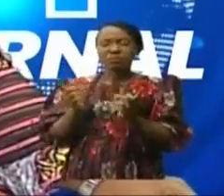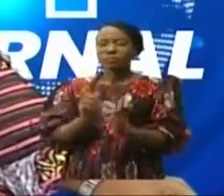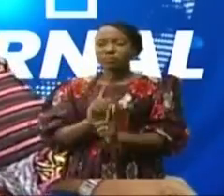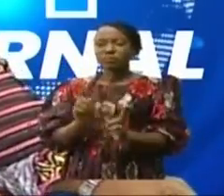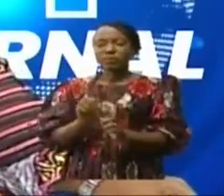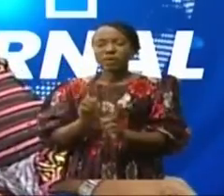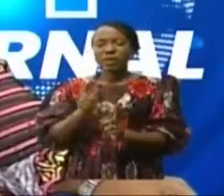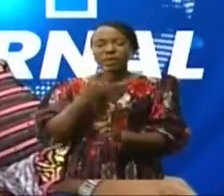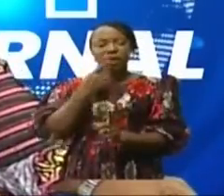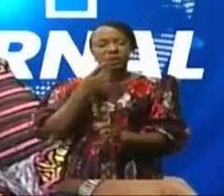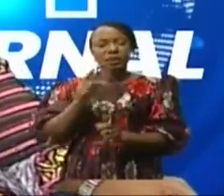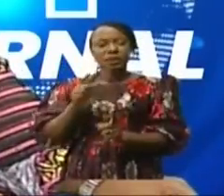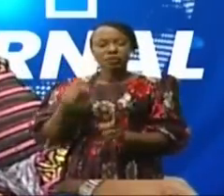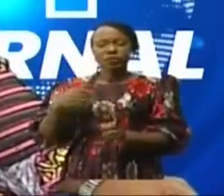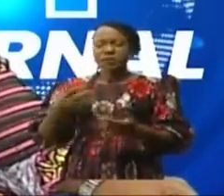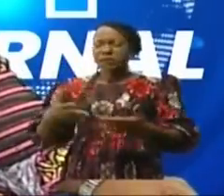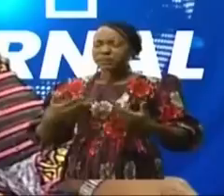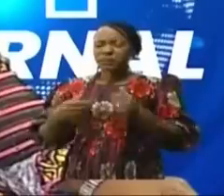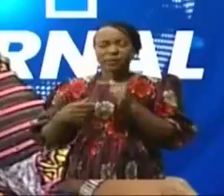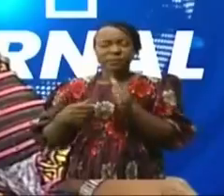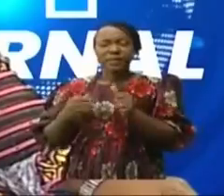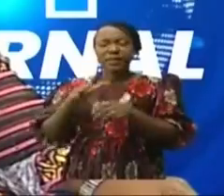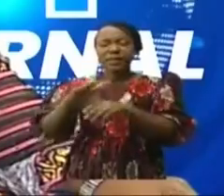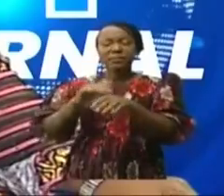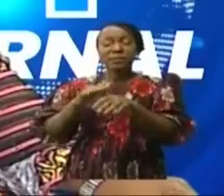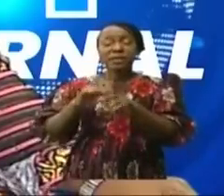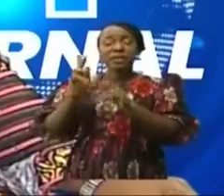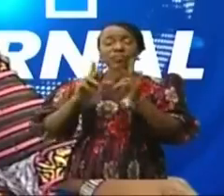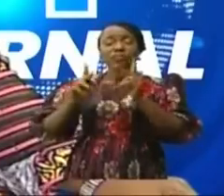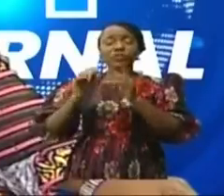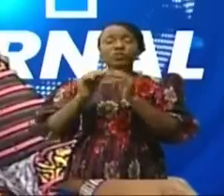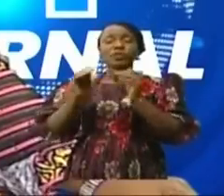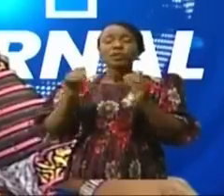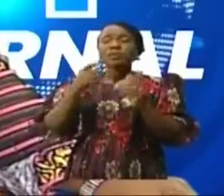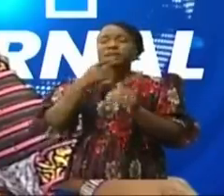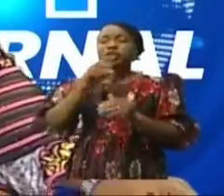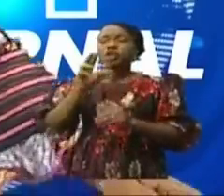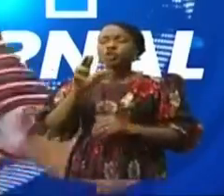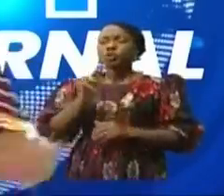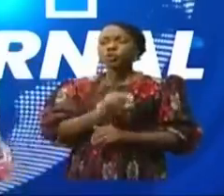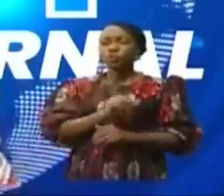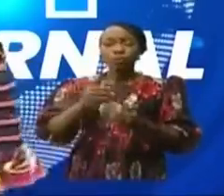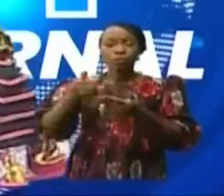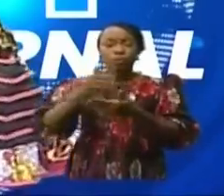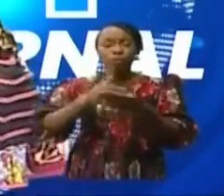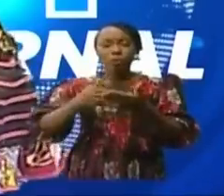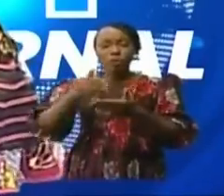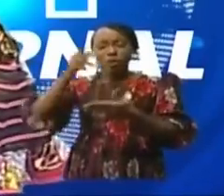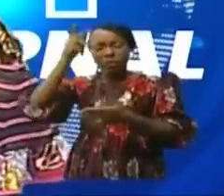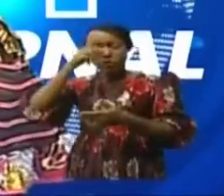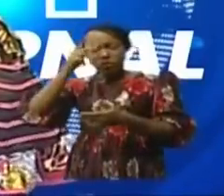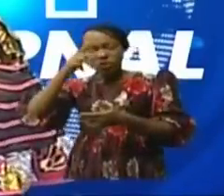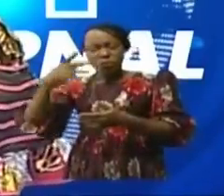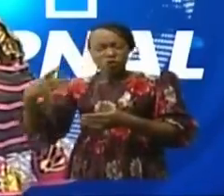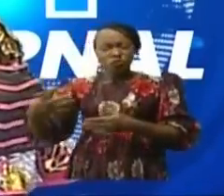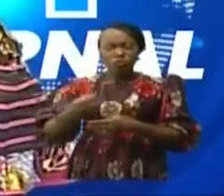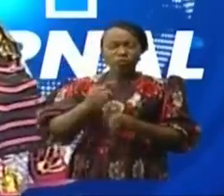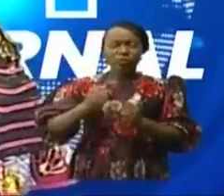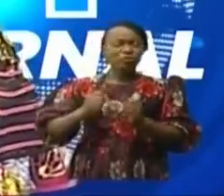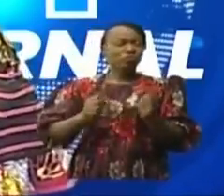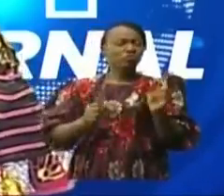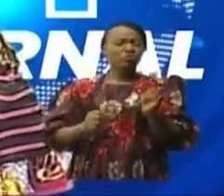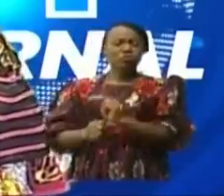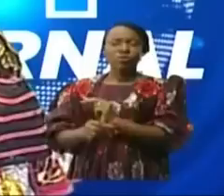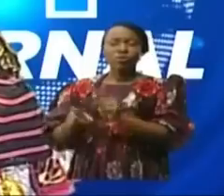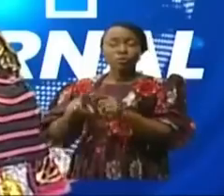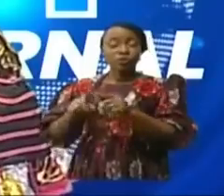faites contre la MONUSCO et appelle la population au calme. Il dénonce une récupération politicienne de ses propos tenus dernièrement aux